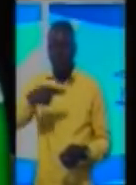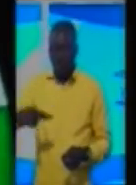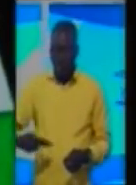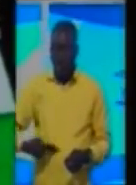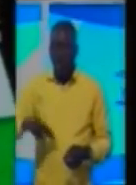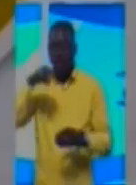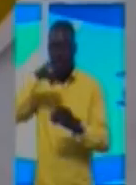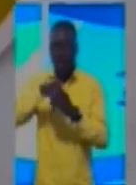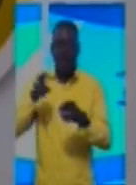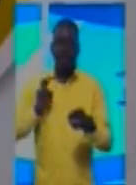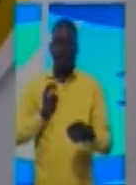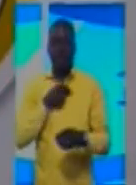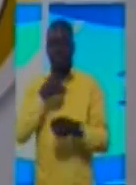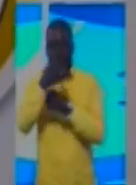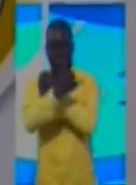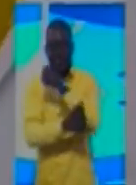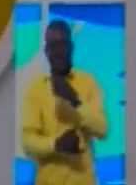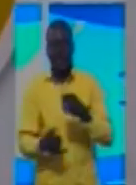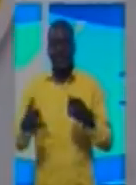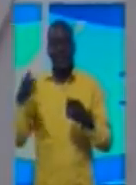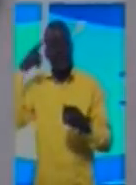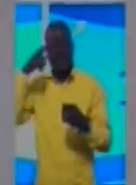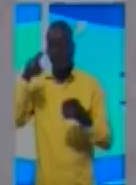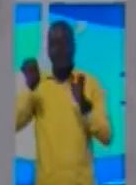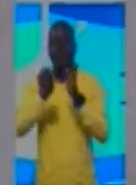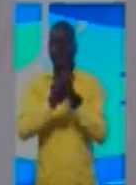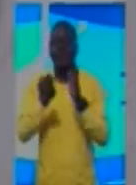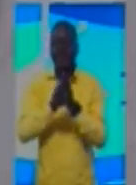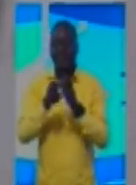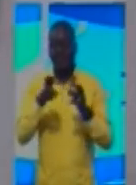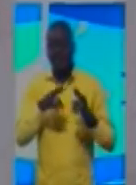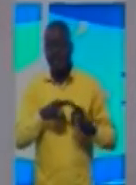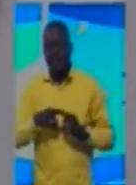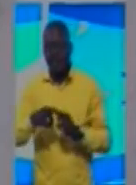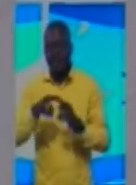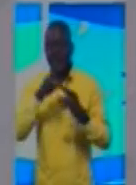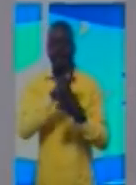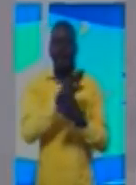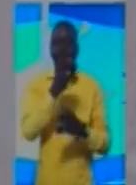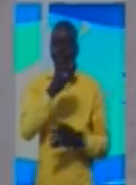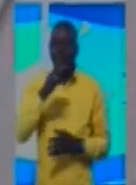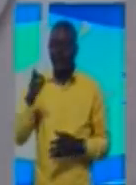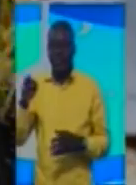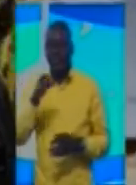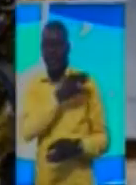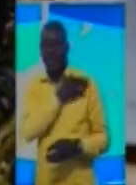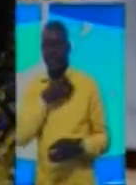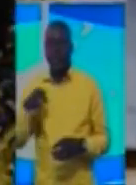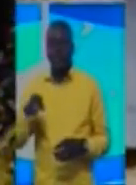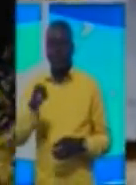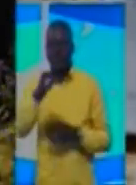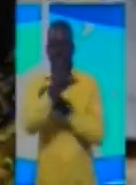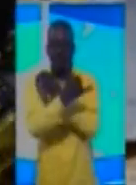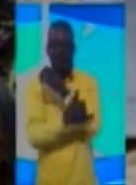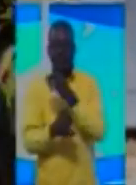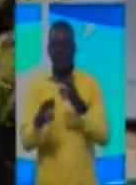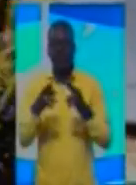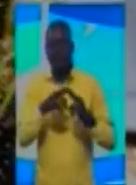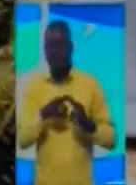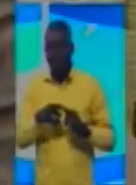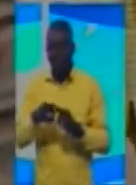notre pays, de saluer l'exemplarité des relations entre le Burkina et son pays. Des relations qui se